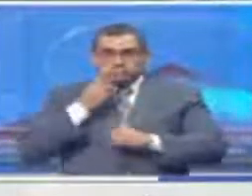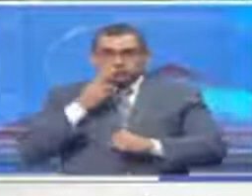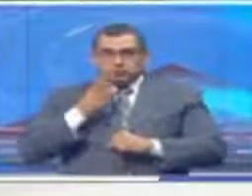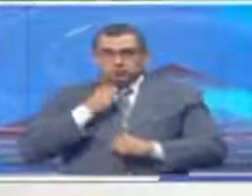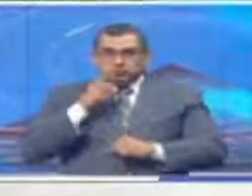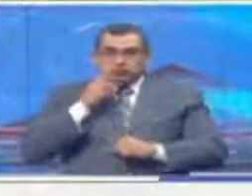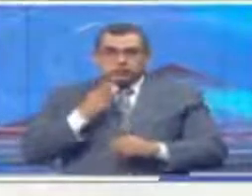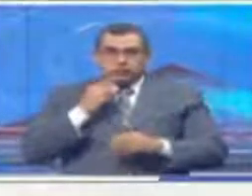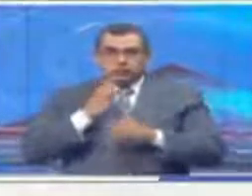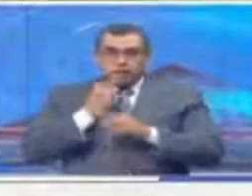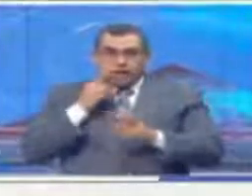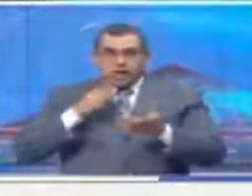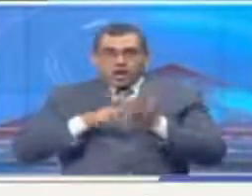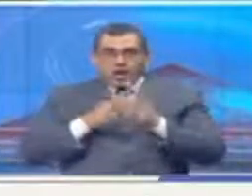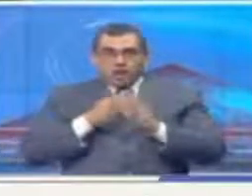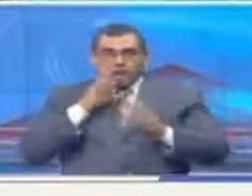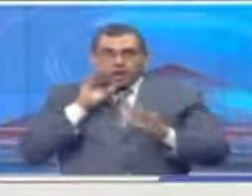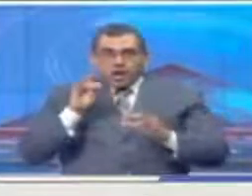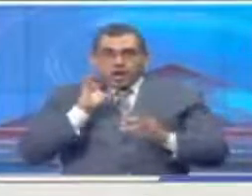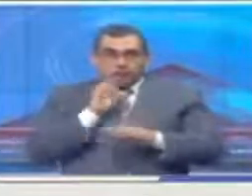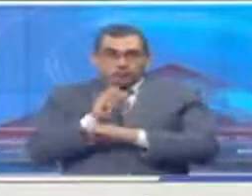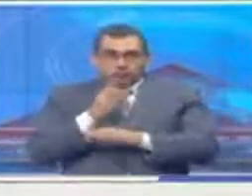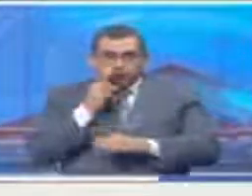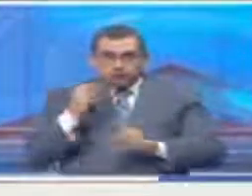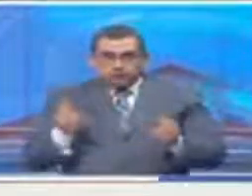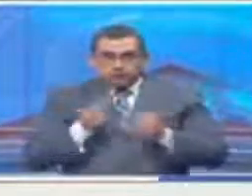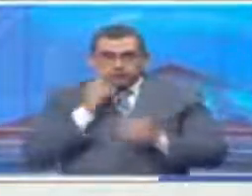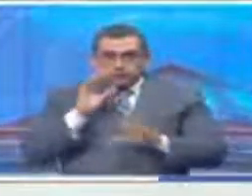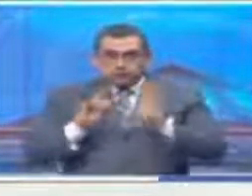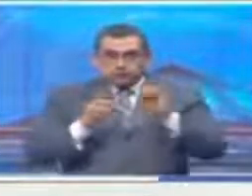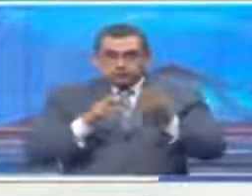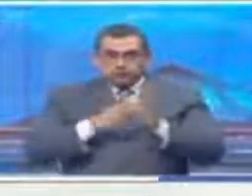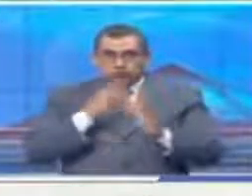وكذا عروض الإدارة العامة لتدريب كلاب الأمن والحراسة.